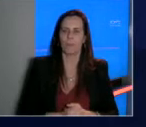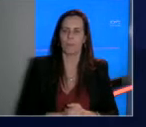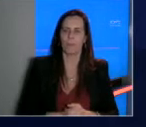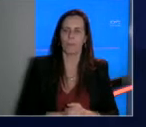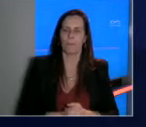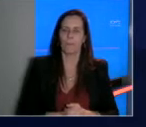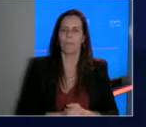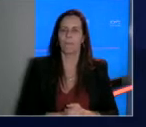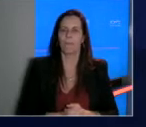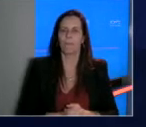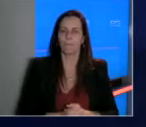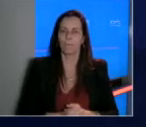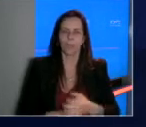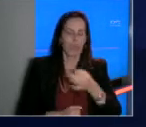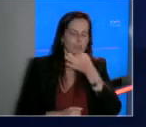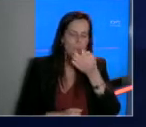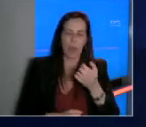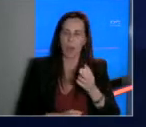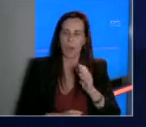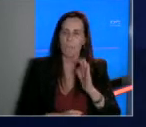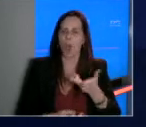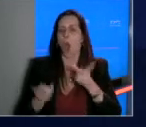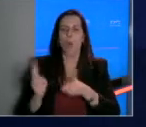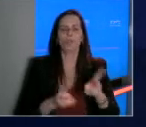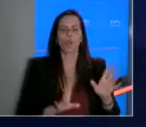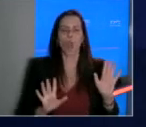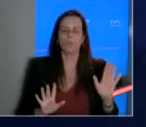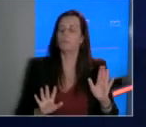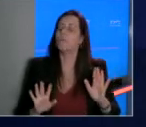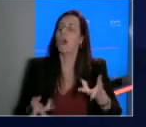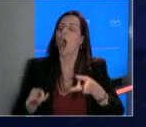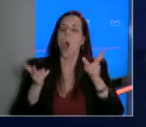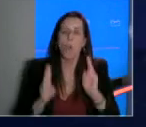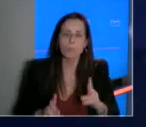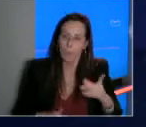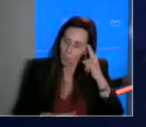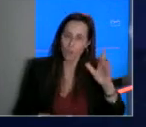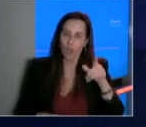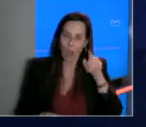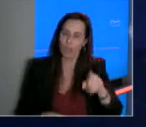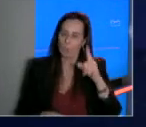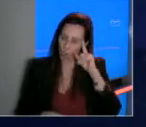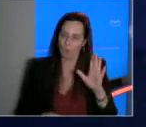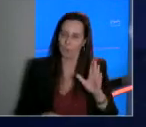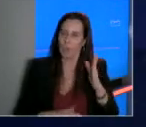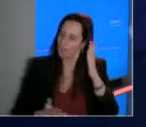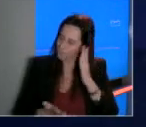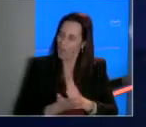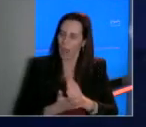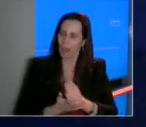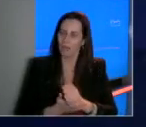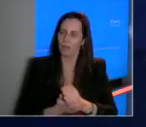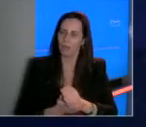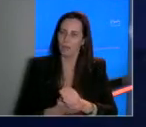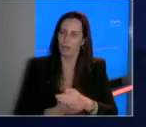תראי, העניין הוא לא מה הוא עשה, אלא מה האלטרנטיבה. זאת אומרת, מה האלטרנטיבה? אתם יודעים את זה. כבר ראינו כמה